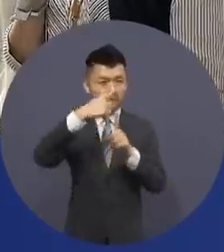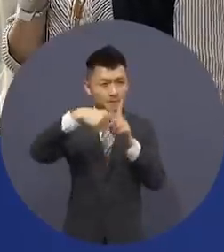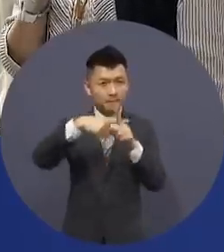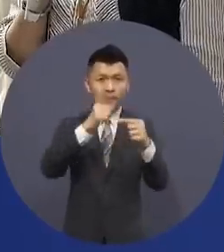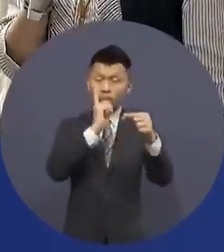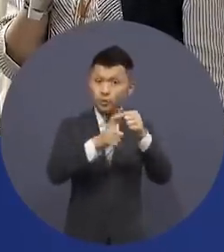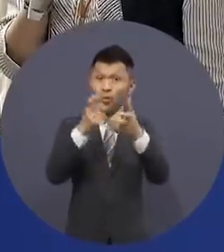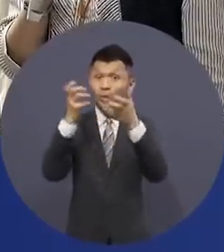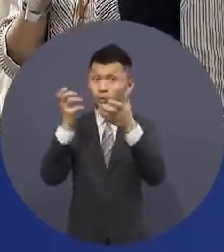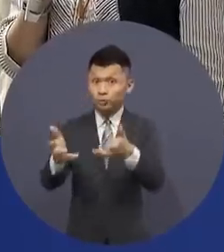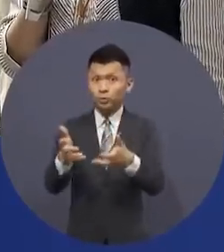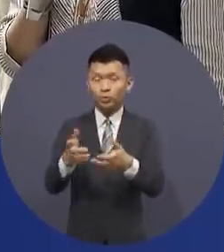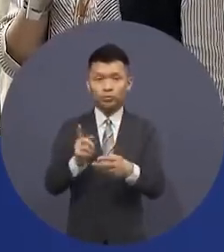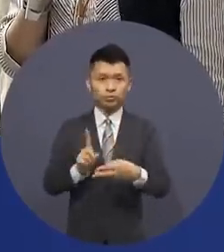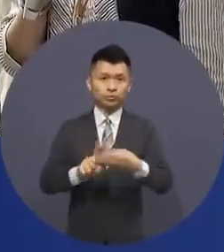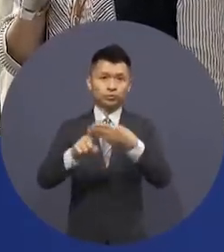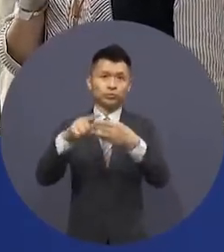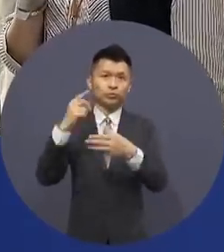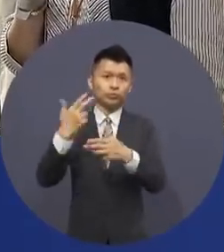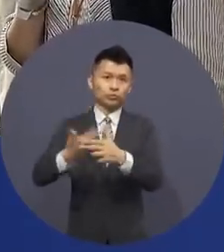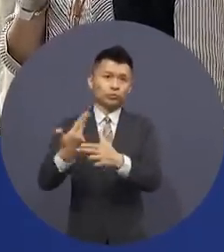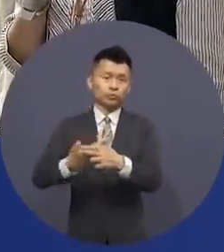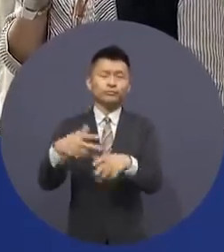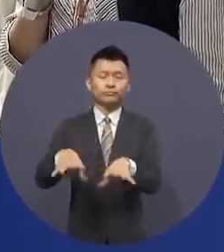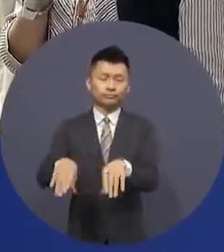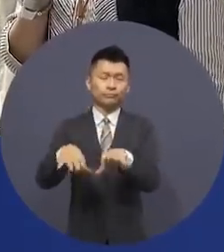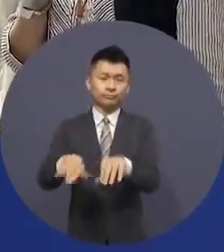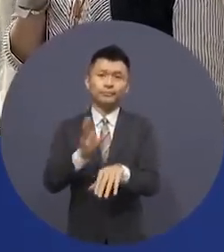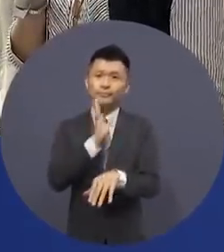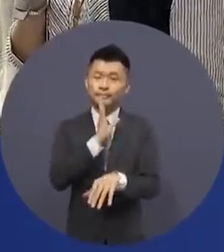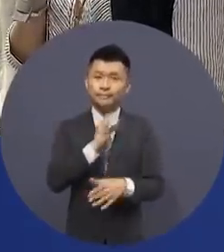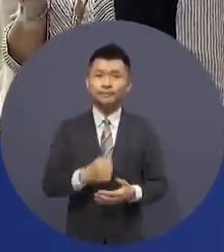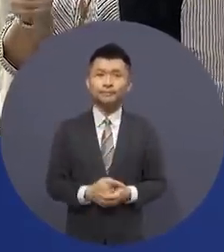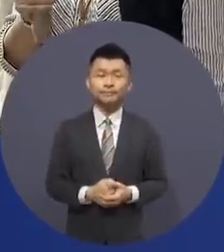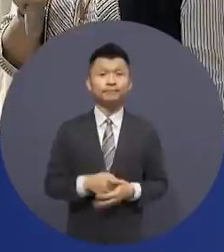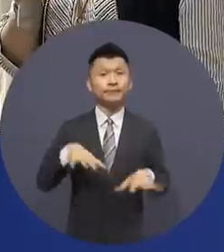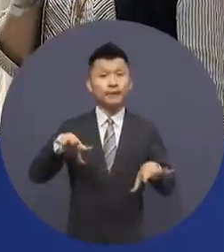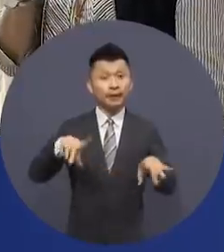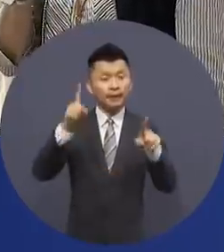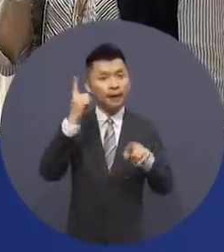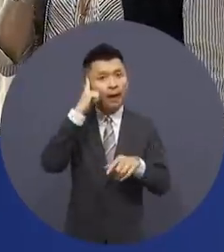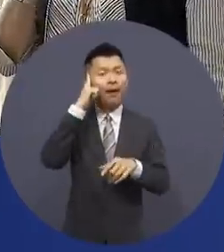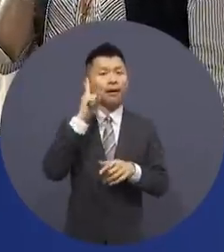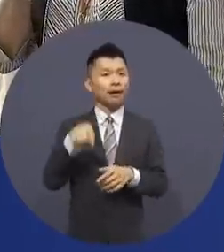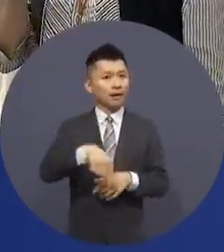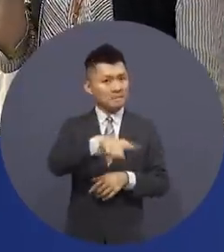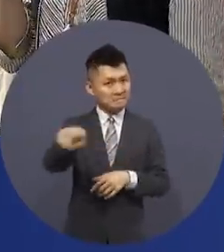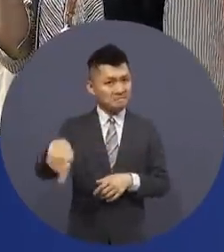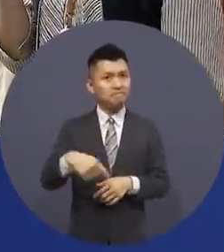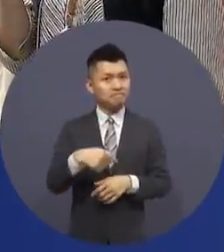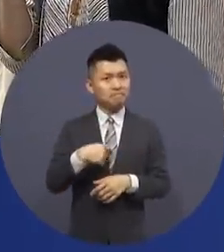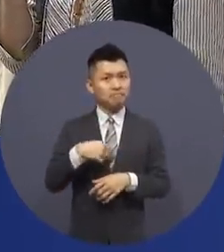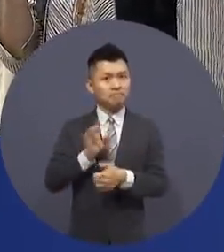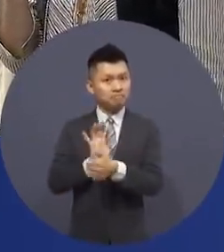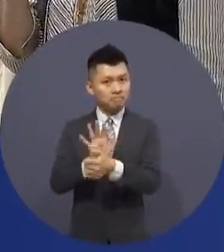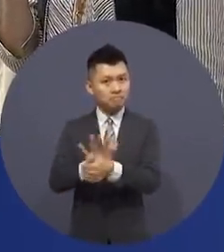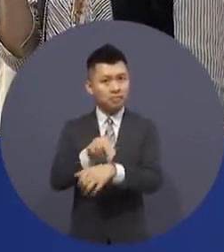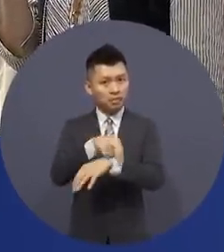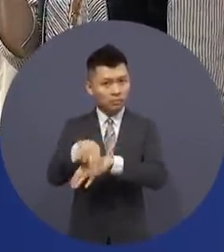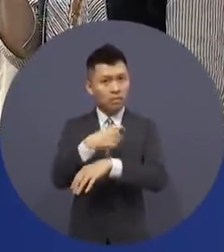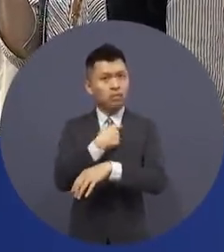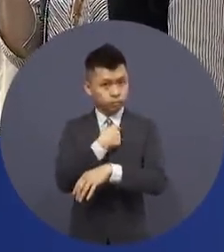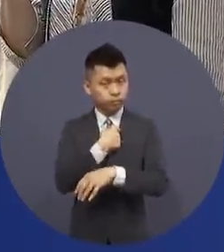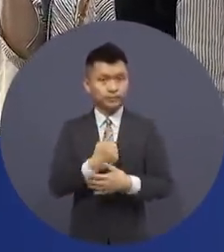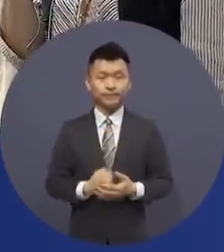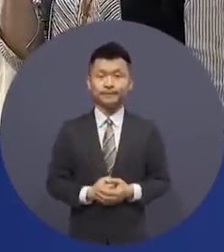他是从事按摩工作，哦，所以一开始我们其实就有人应该给予他什么样子的协助，哦，